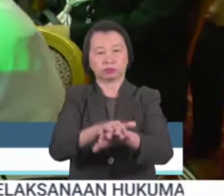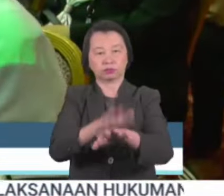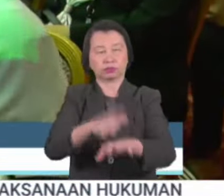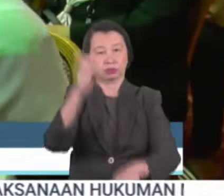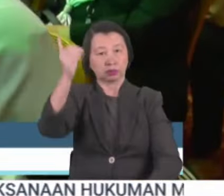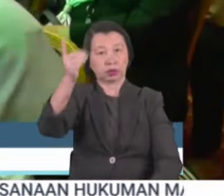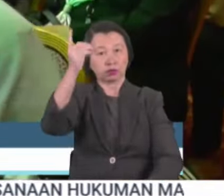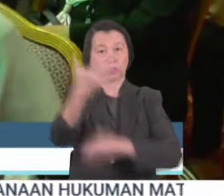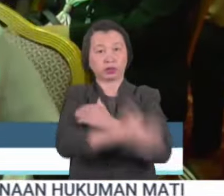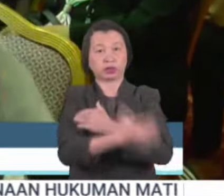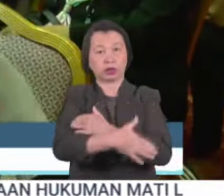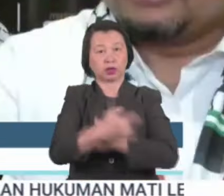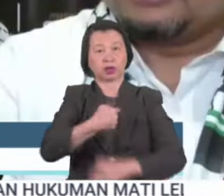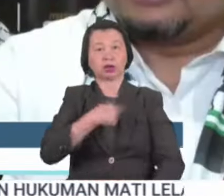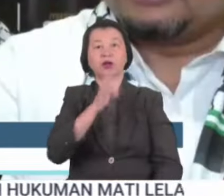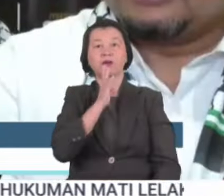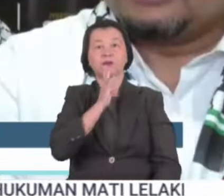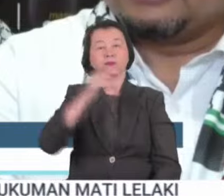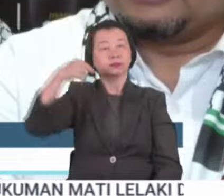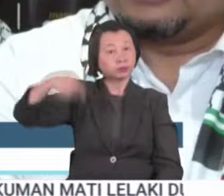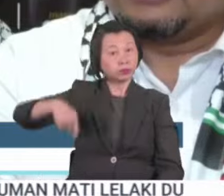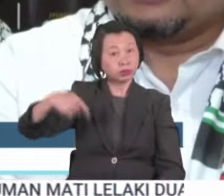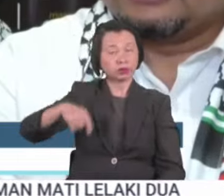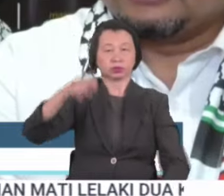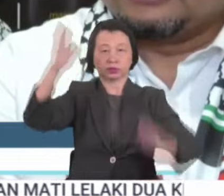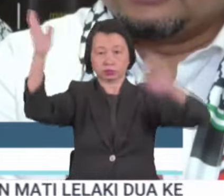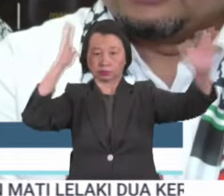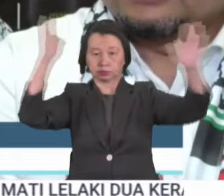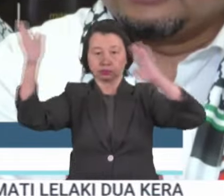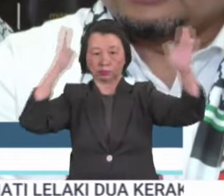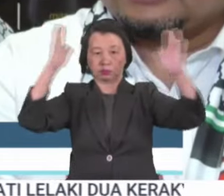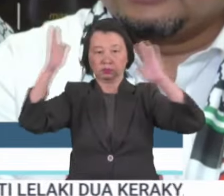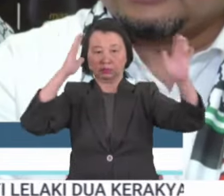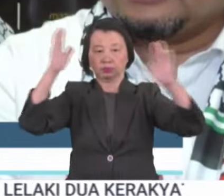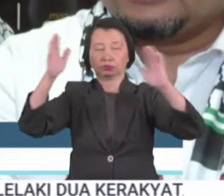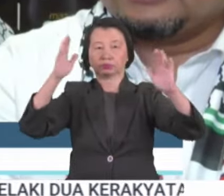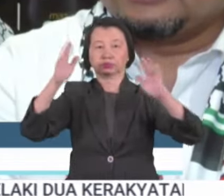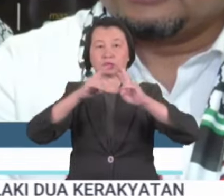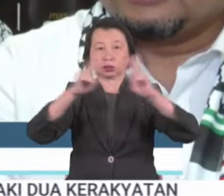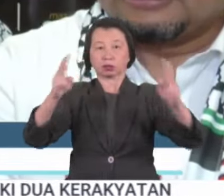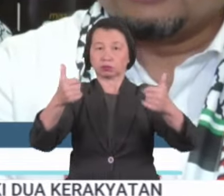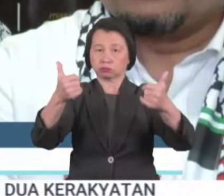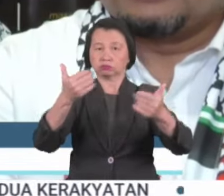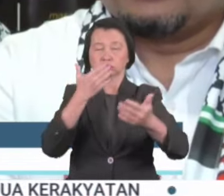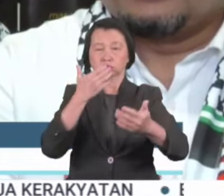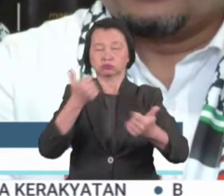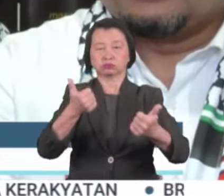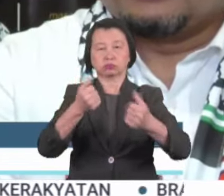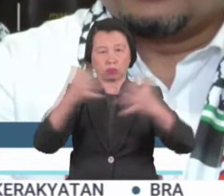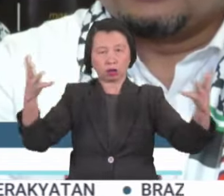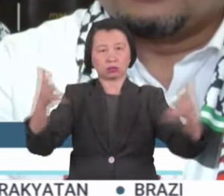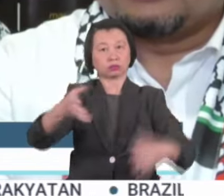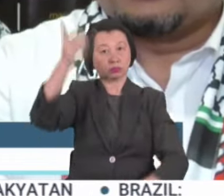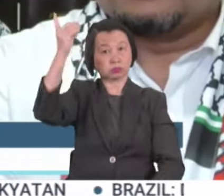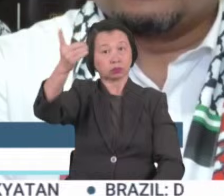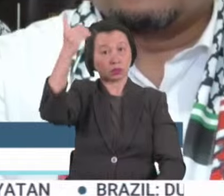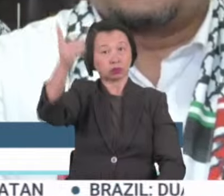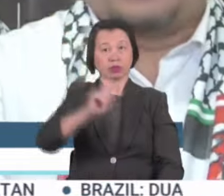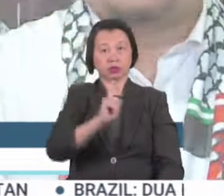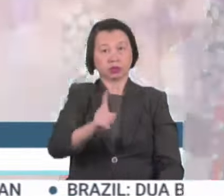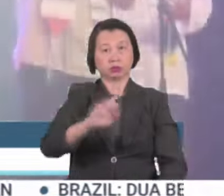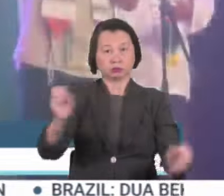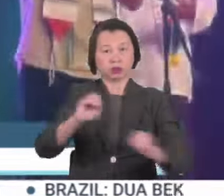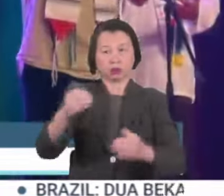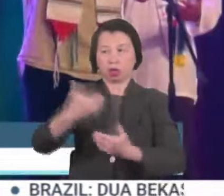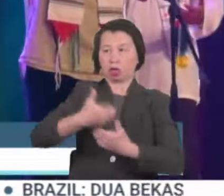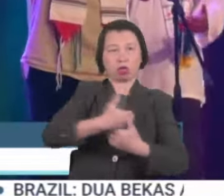dakwah negara, dan ingin saya tekankan di sini, sebenarnya di Malaysia ini sangat subur dengan dakwahnya dan Islam tidak terancam